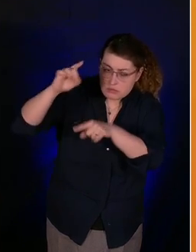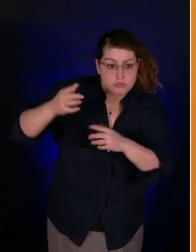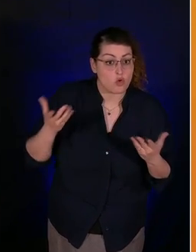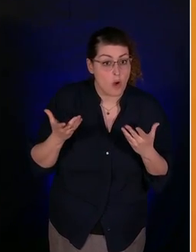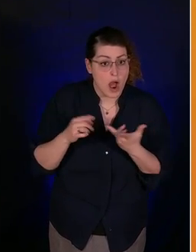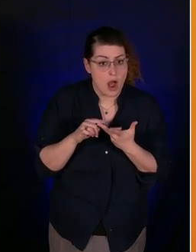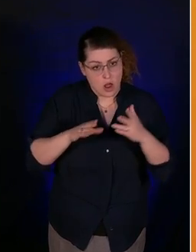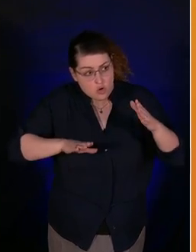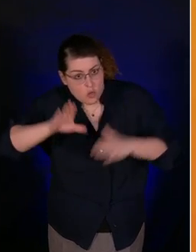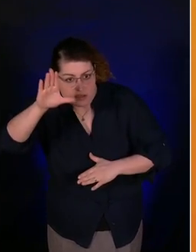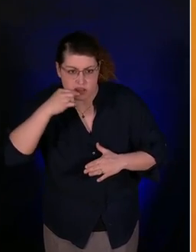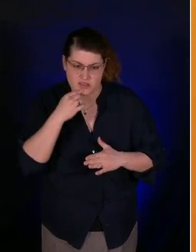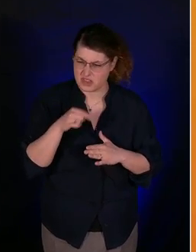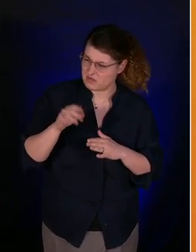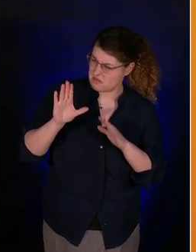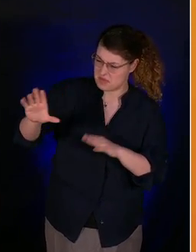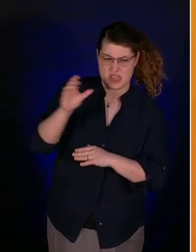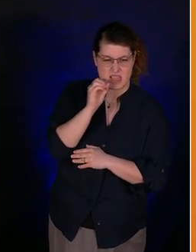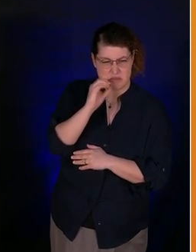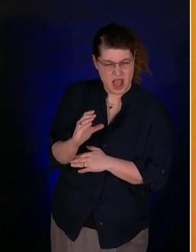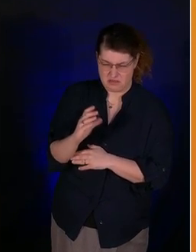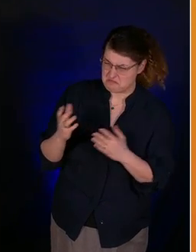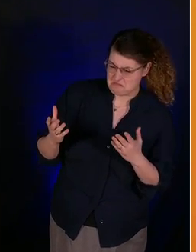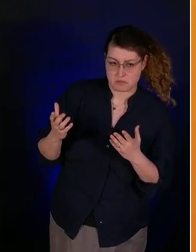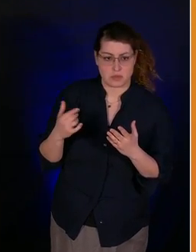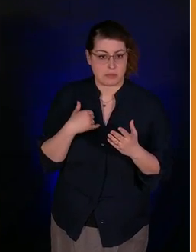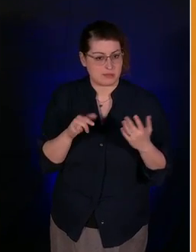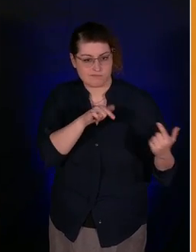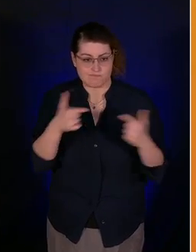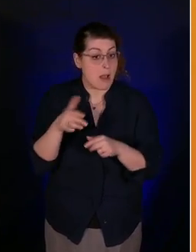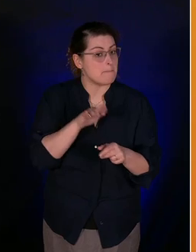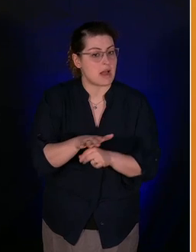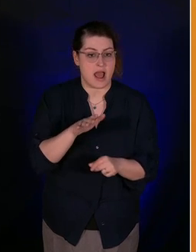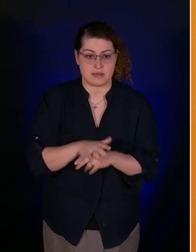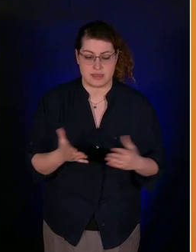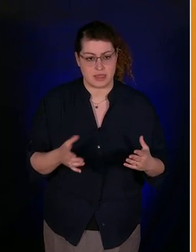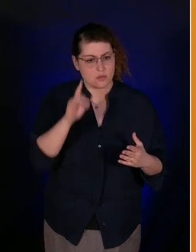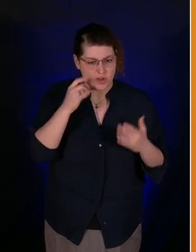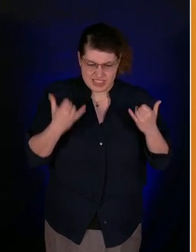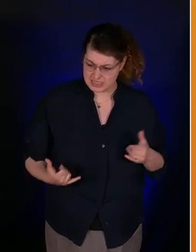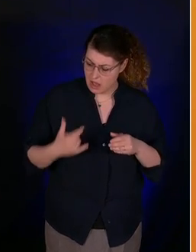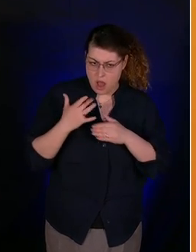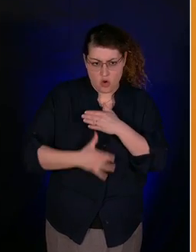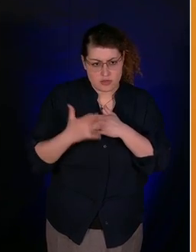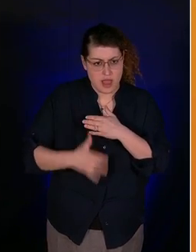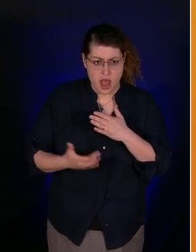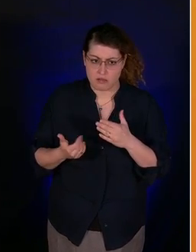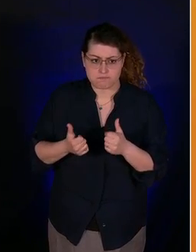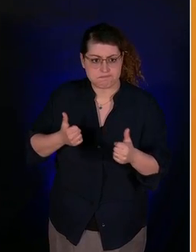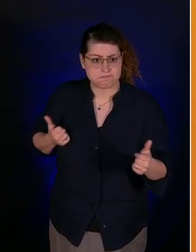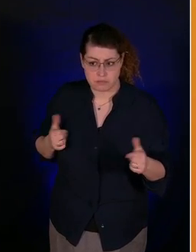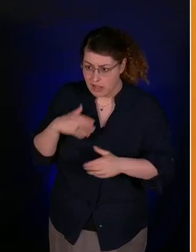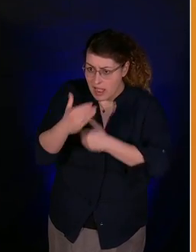croissance n'est-elle pas devenue un mirage capitaliste ? En tout cas, nous n'avons pas assez débattu. Pourquoi tant de retard à la CGT ? Et qu'avons-nous pour